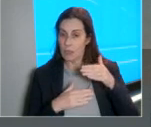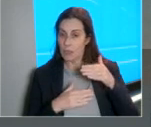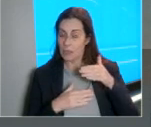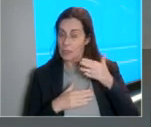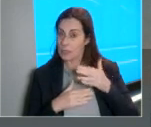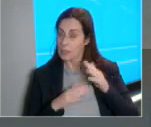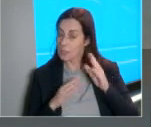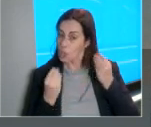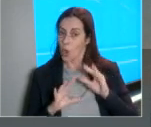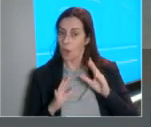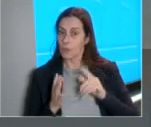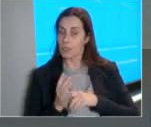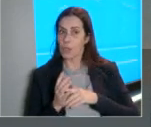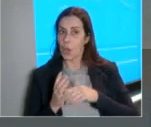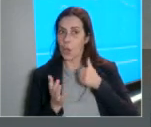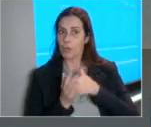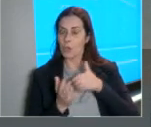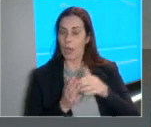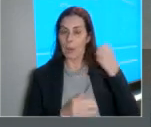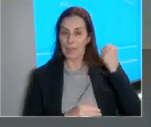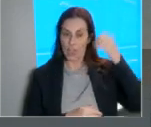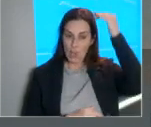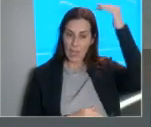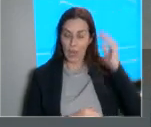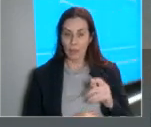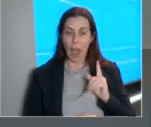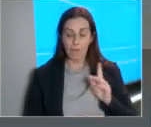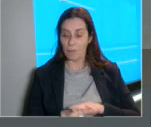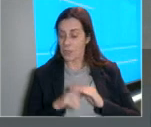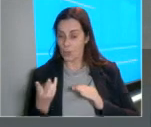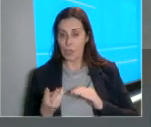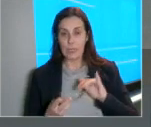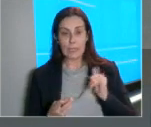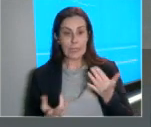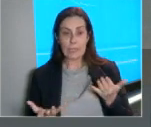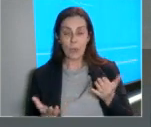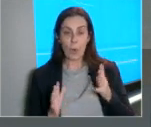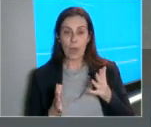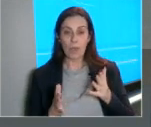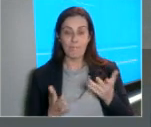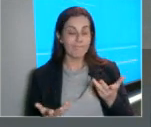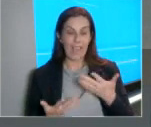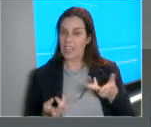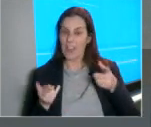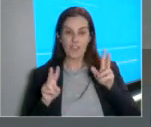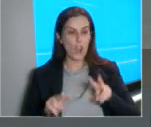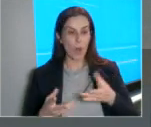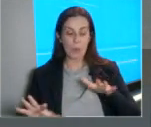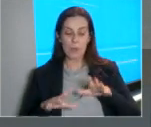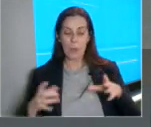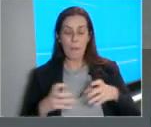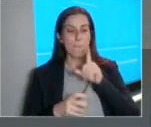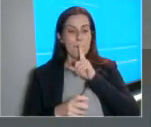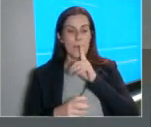רע, כי מצד אחד זה לא נמשך עד תום המנדט של בני גנץ, אבל מן הצד השני זה כן אולי מחסל את האפשרות שלכם לממשלת